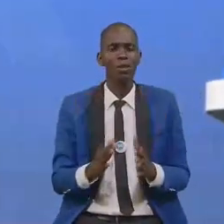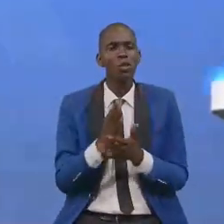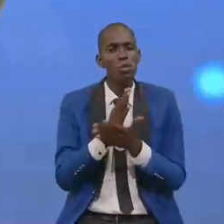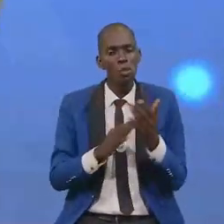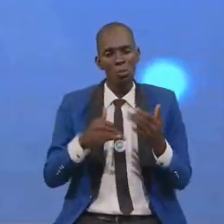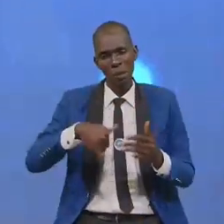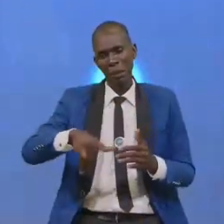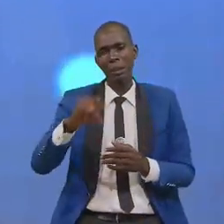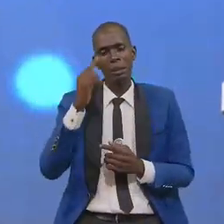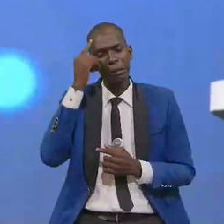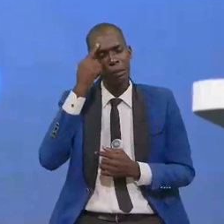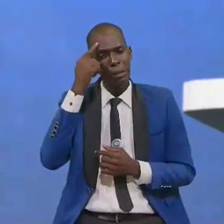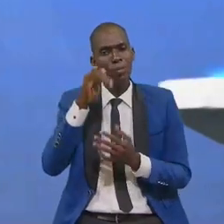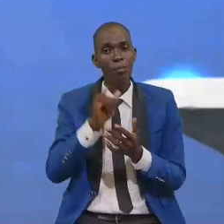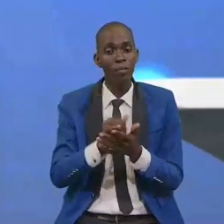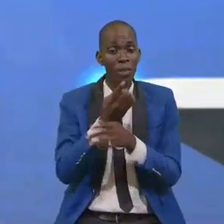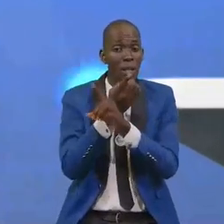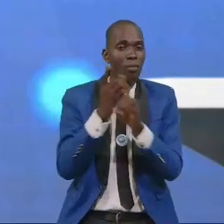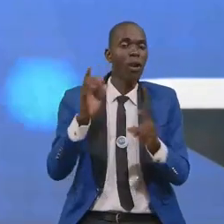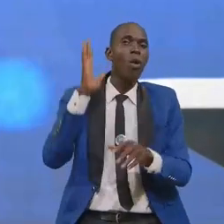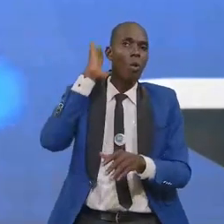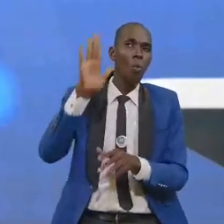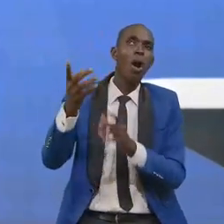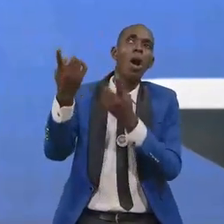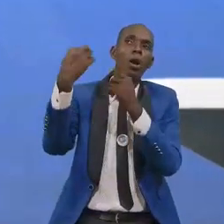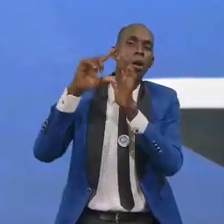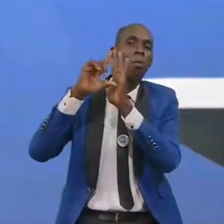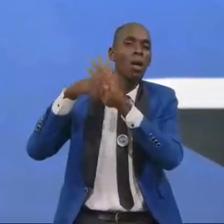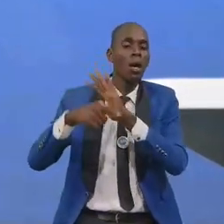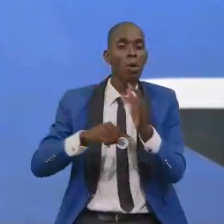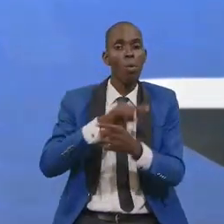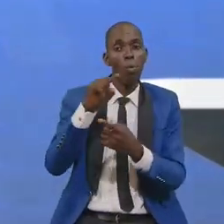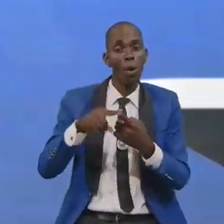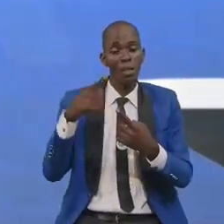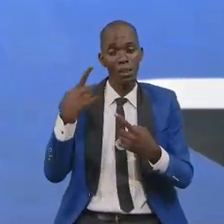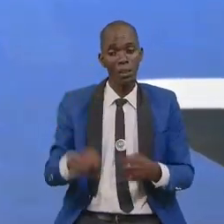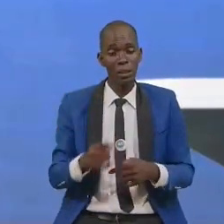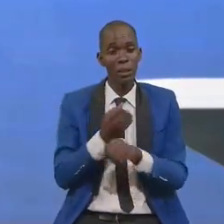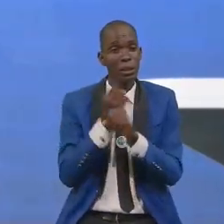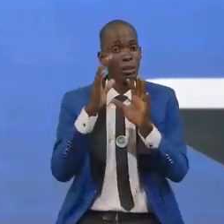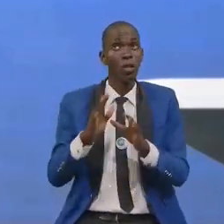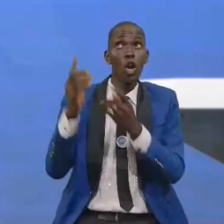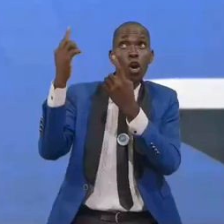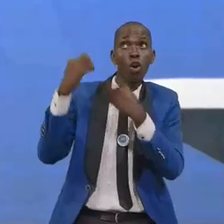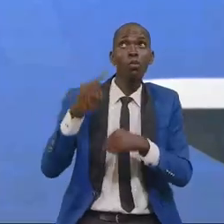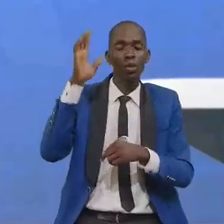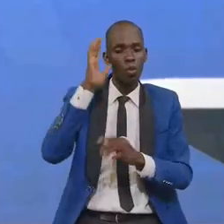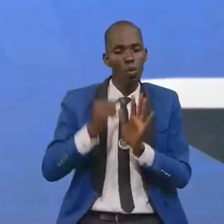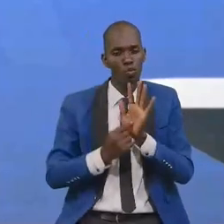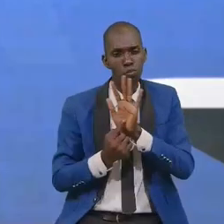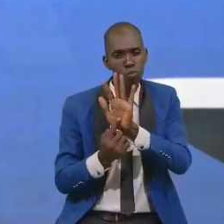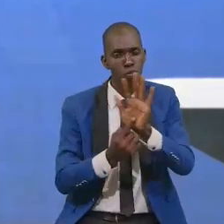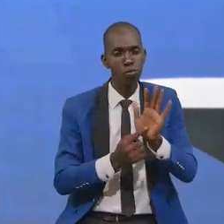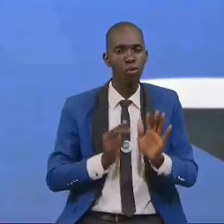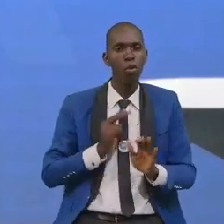oh la délivrance va venir et quand le Messie viendra il va nous montrer et